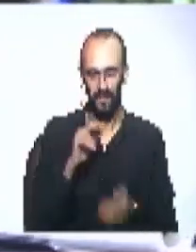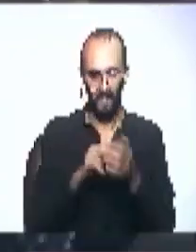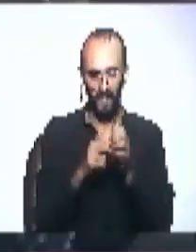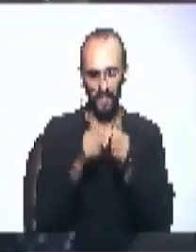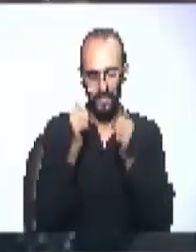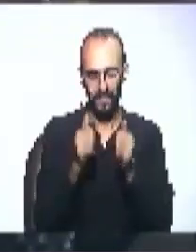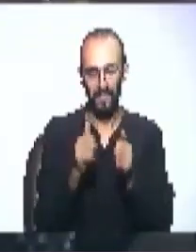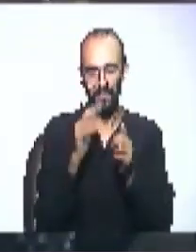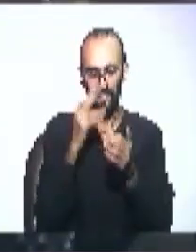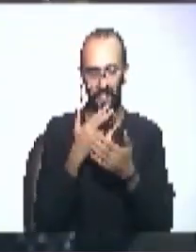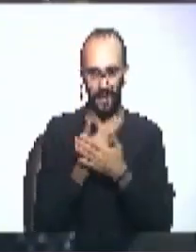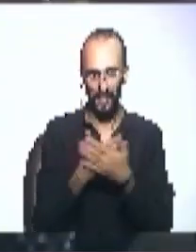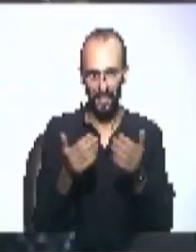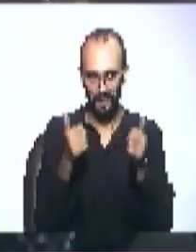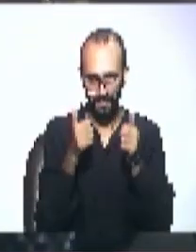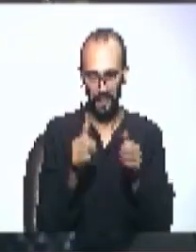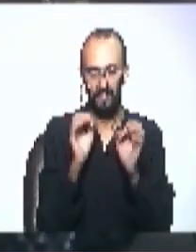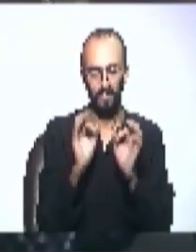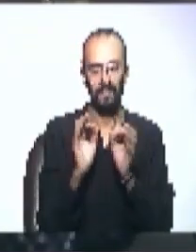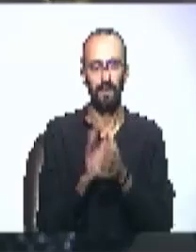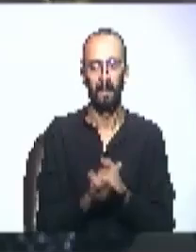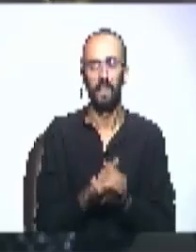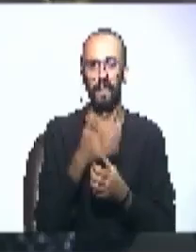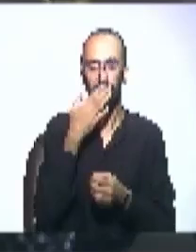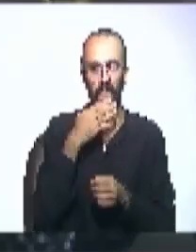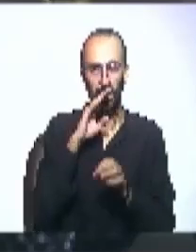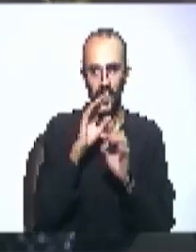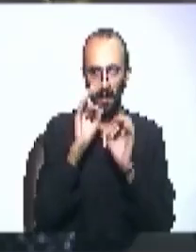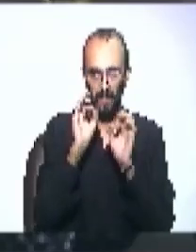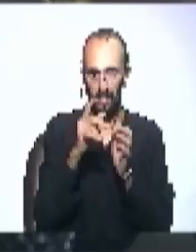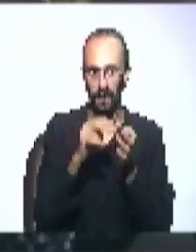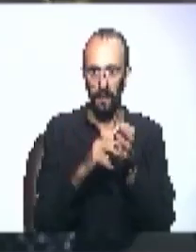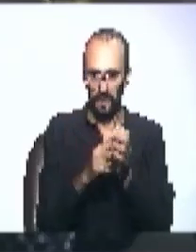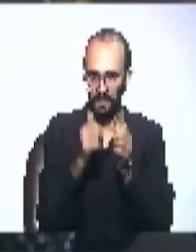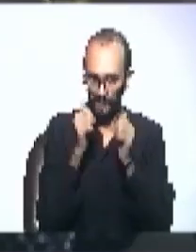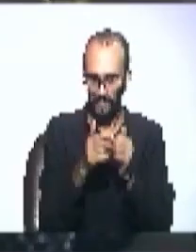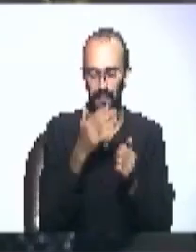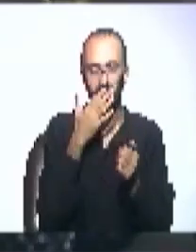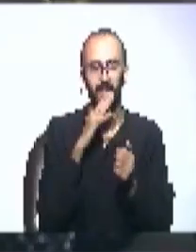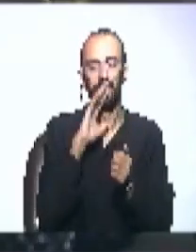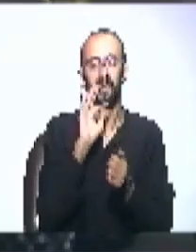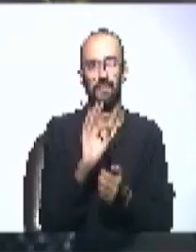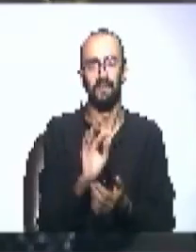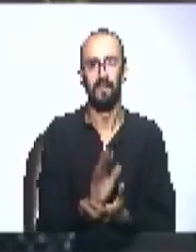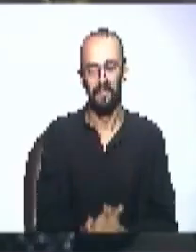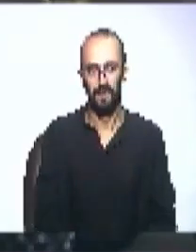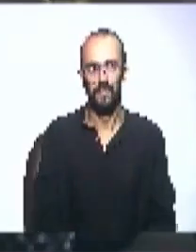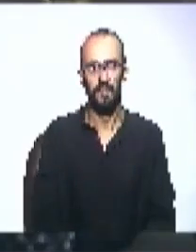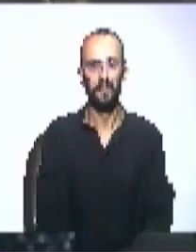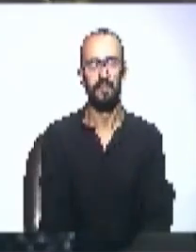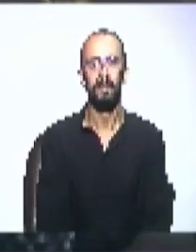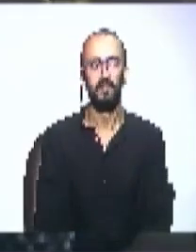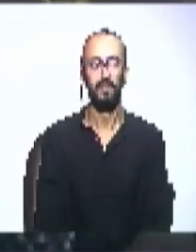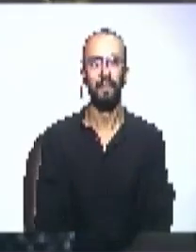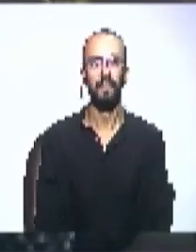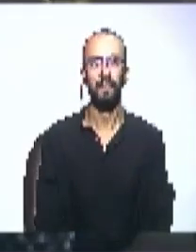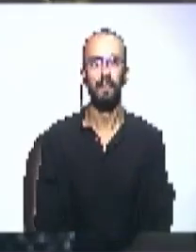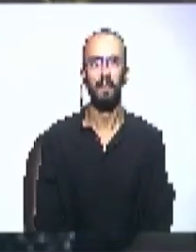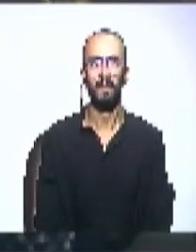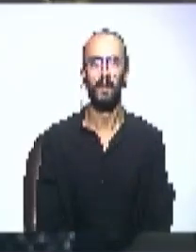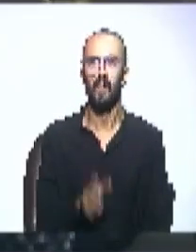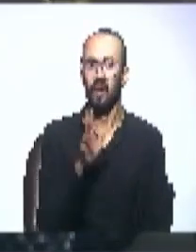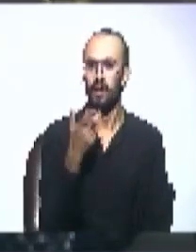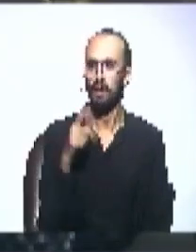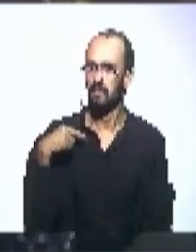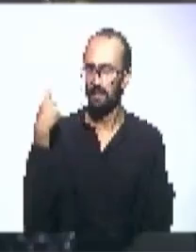الاخبار؟ حضرتك عامله ايه؟ نشكر ربنا الحمد لله. حضرتك عامله ايه؟ بخير الحمد لله. قولي لي ايه اخبار الحلقات